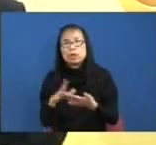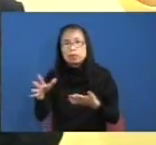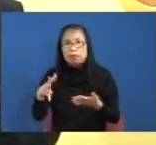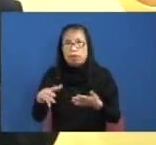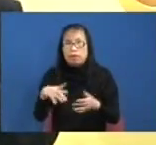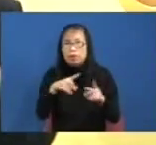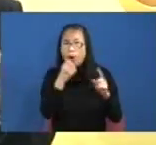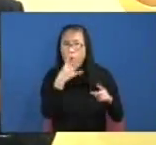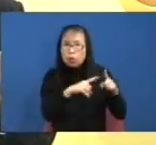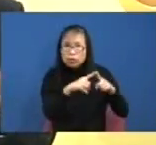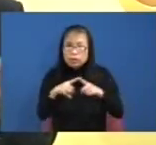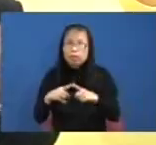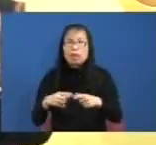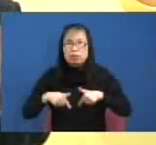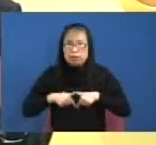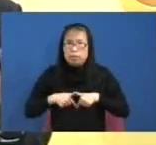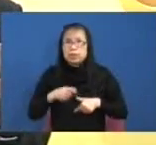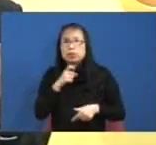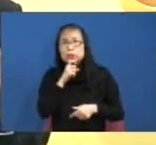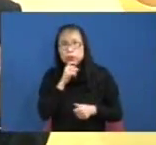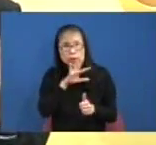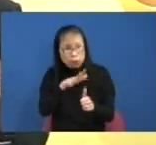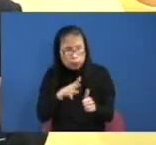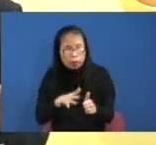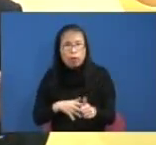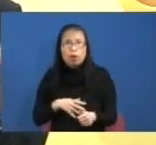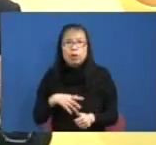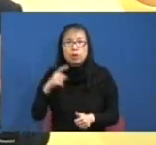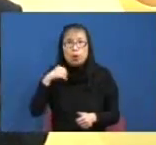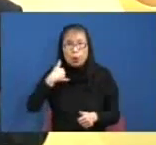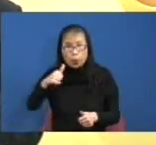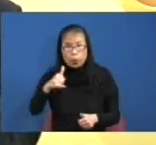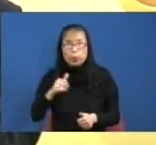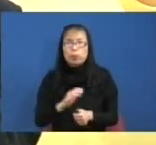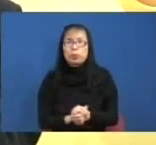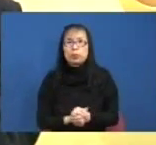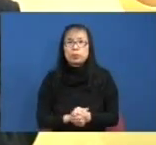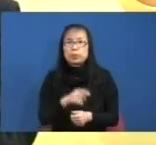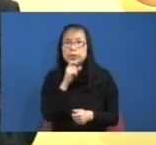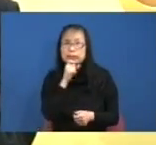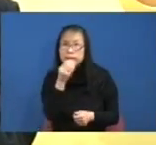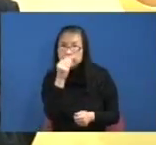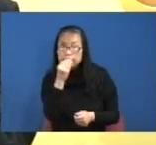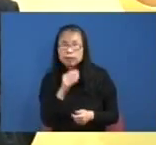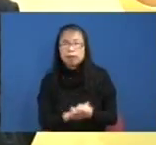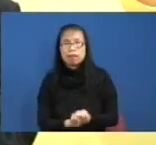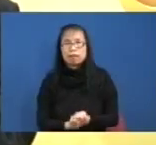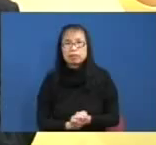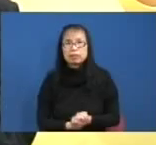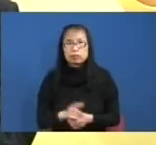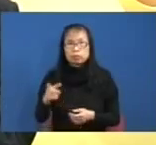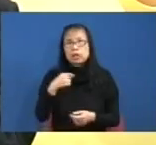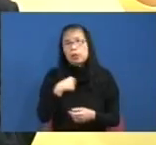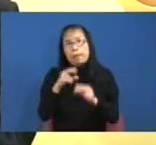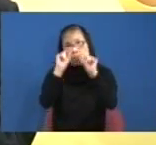心理上會唔會有影響咧？會唔會去食嘅呢啲魚生啊，或者日本嚟嘅食材咧？咁呢個反而係一個問題嚟。 係